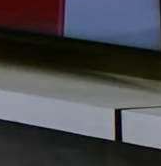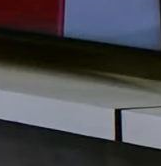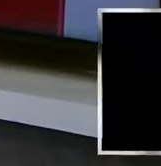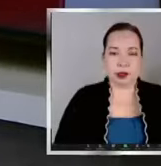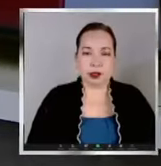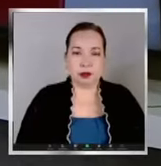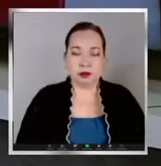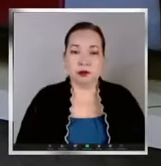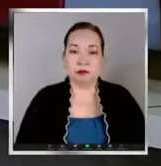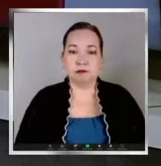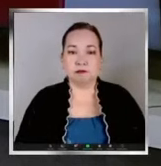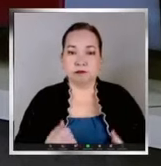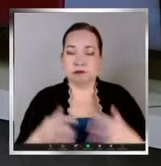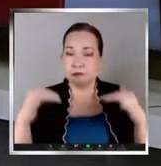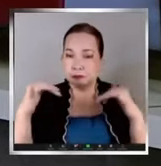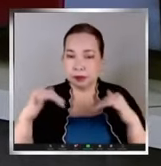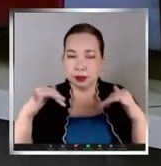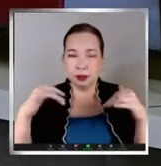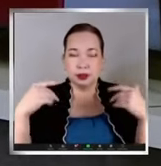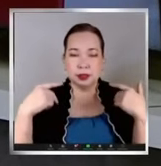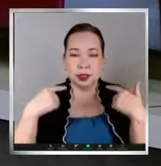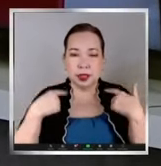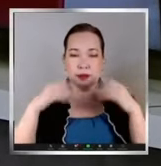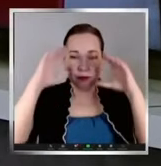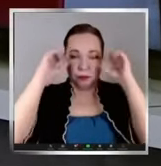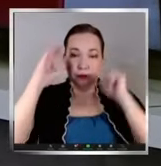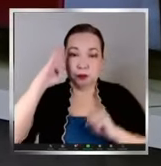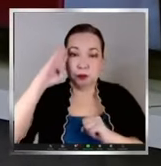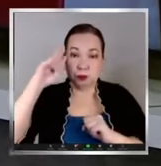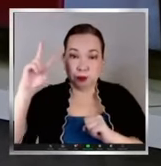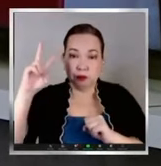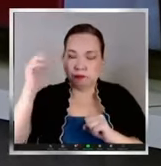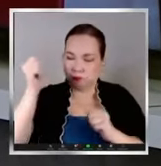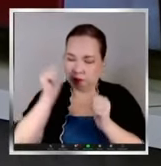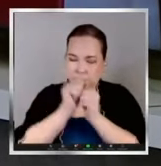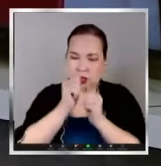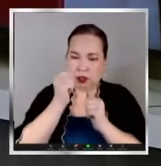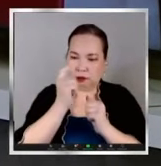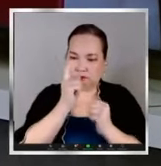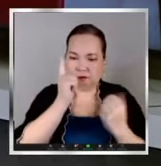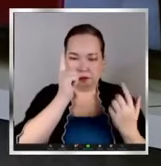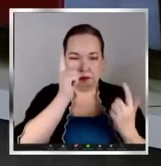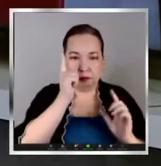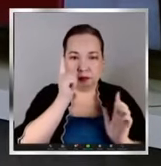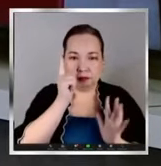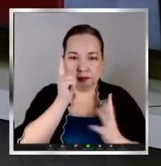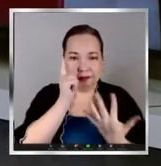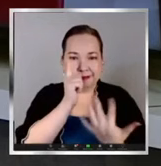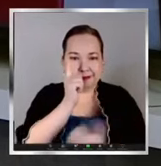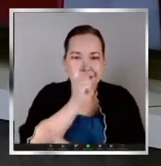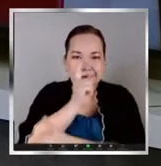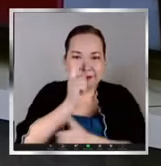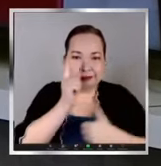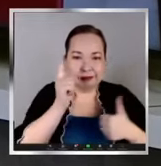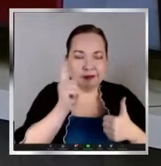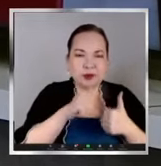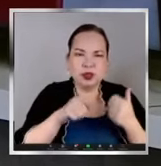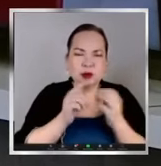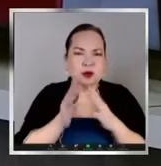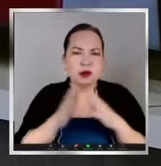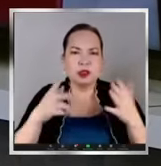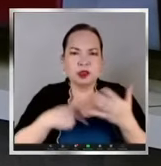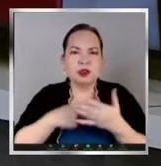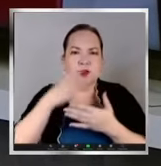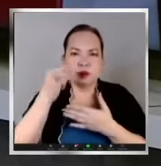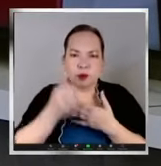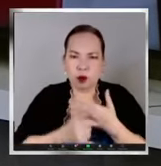Tinulong ni Pangulong Bongbong Marcos ang kanyang gabinete kaugnay sa malalaking proyektong pang-imprastruktura na malapit ng buksan.